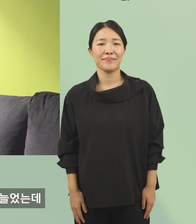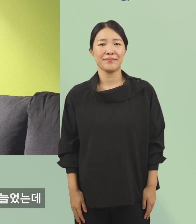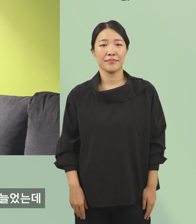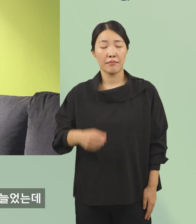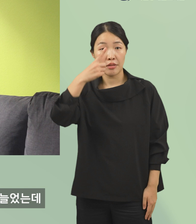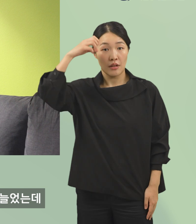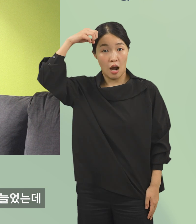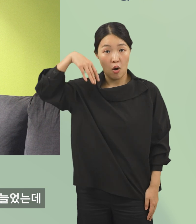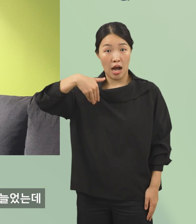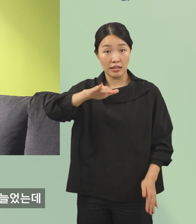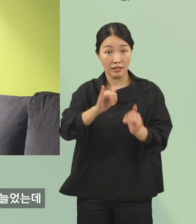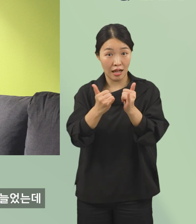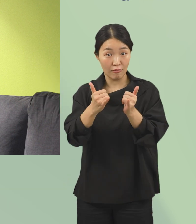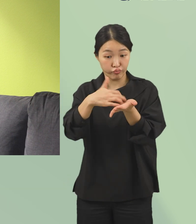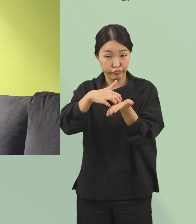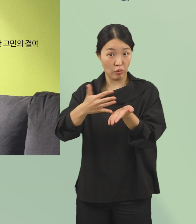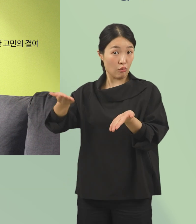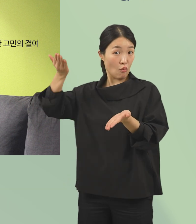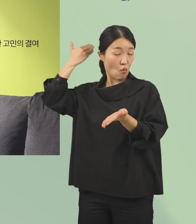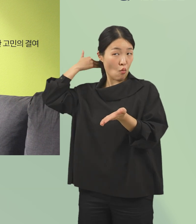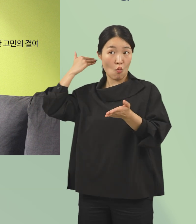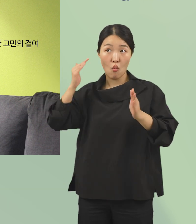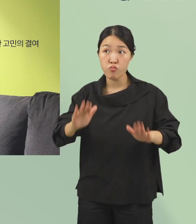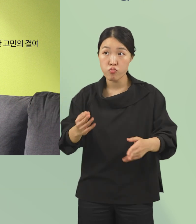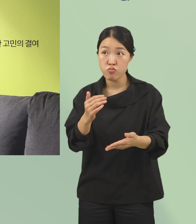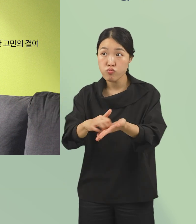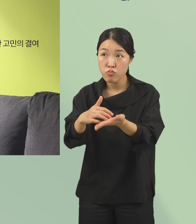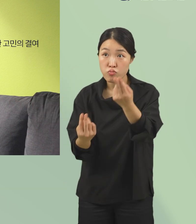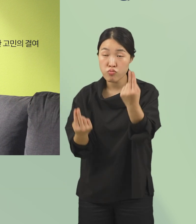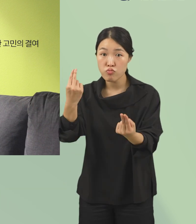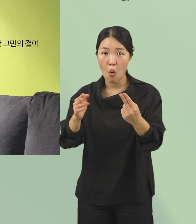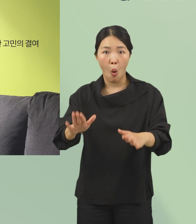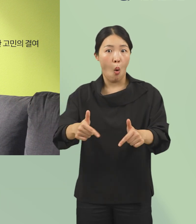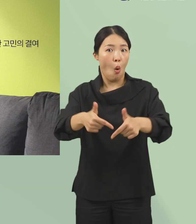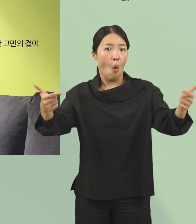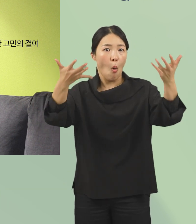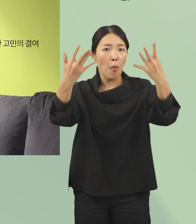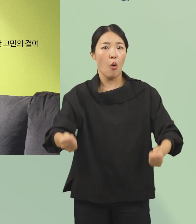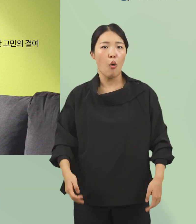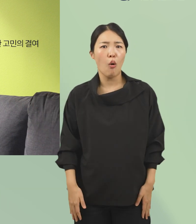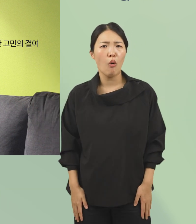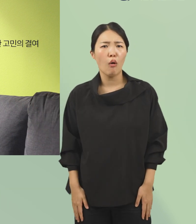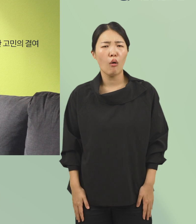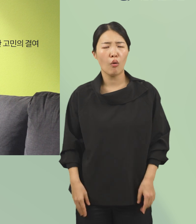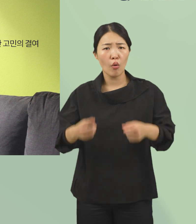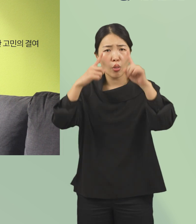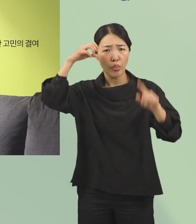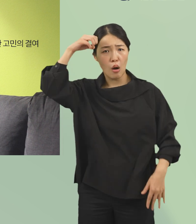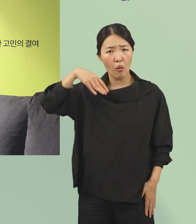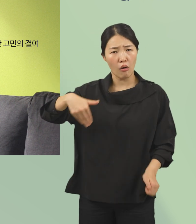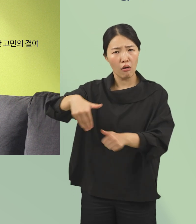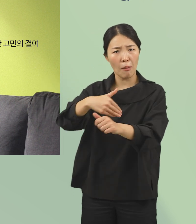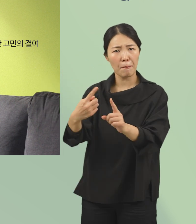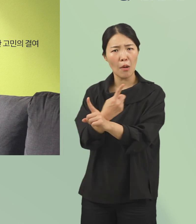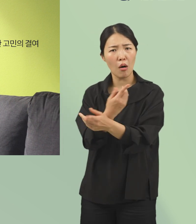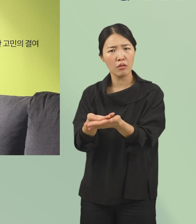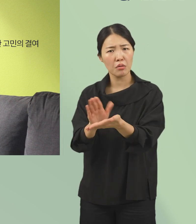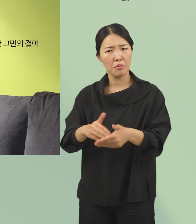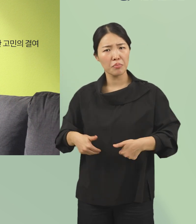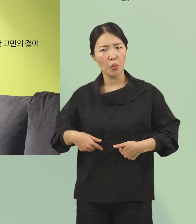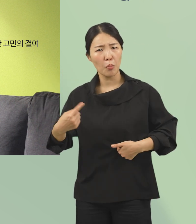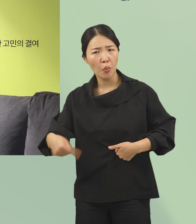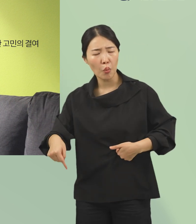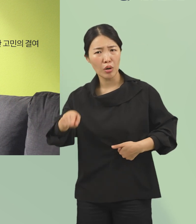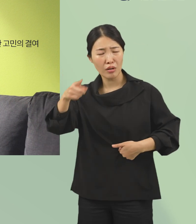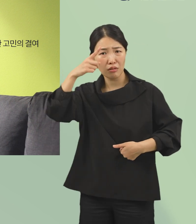수는 과거에 비해서 정말 많이 늘었는데, 그 대학원이 어떻게 바뀌어야 할까 혹은 어떤 대학원이 좋은 대학원인가에 대한 고민들은 상대적으로